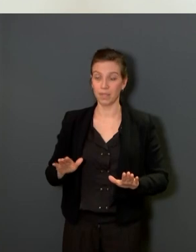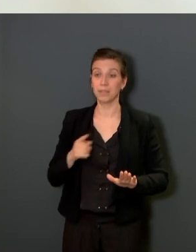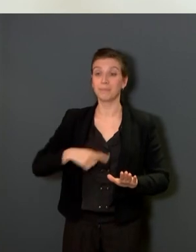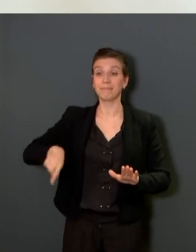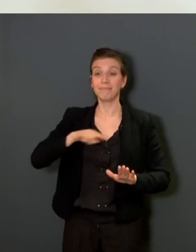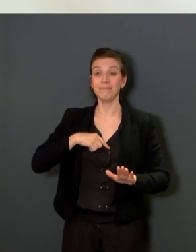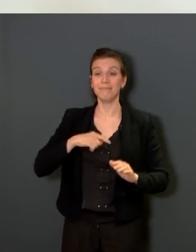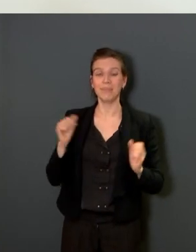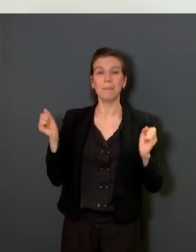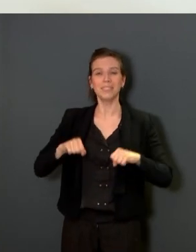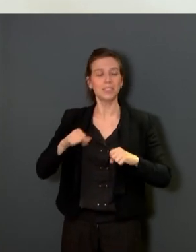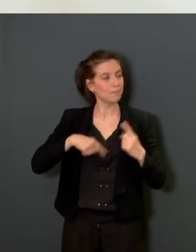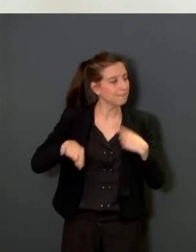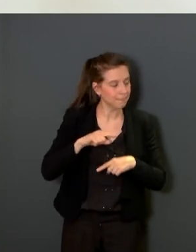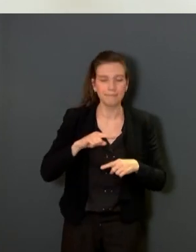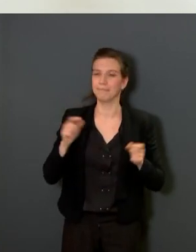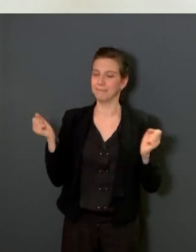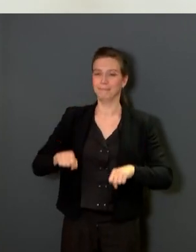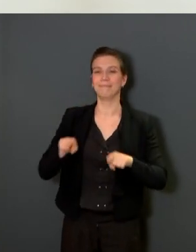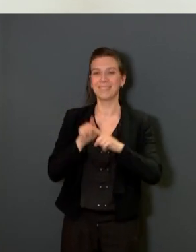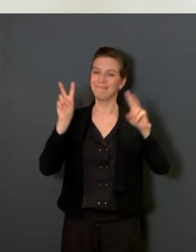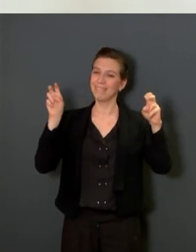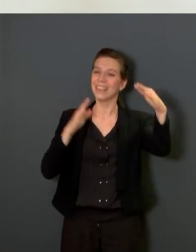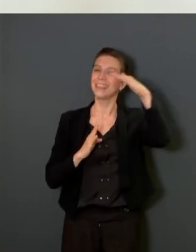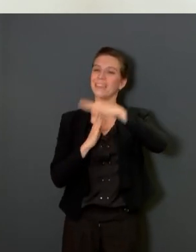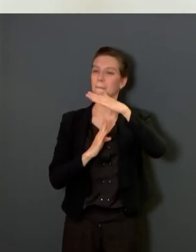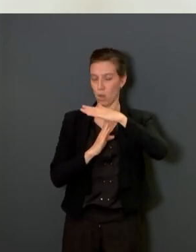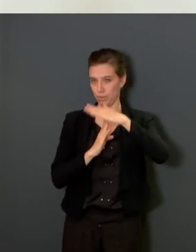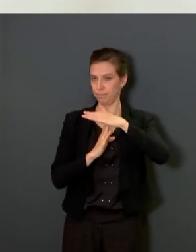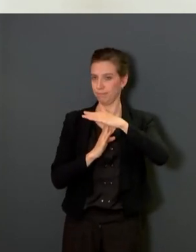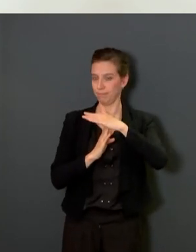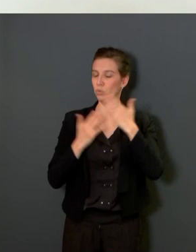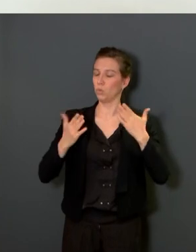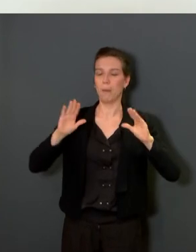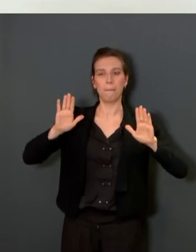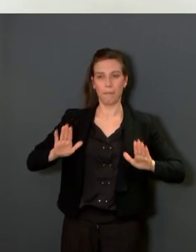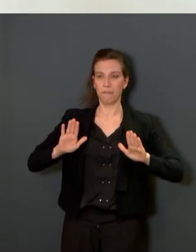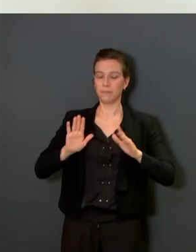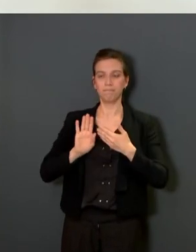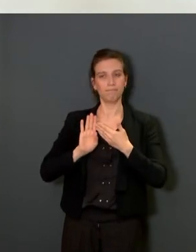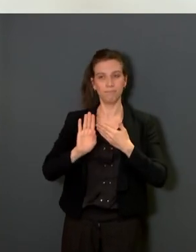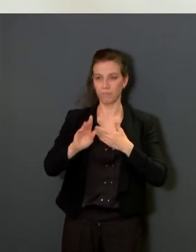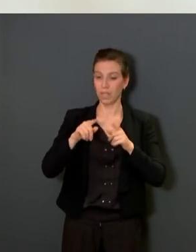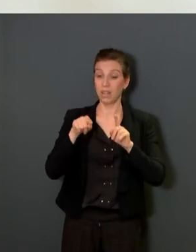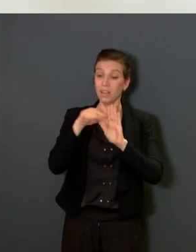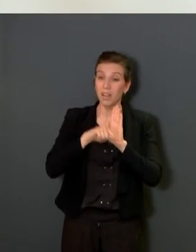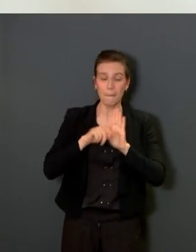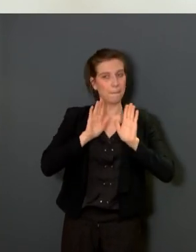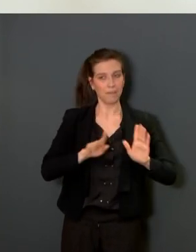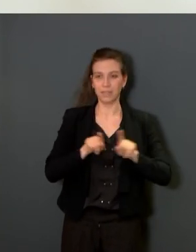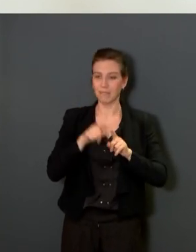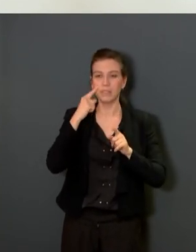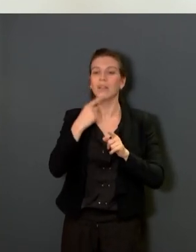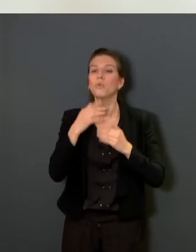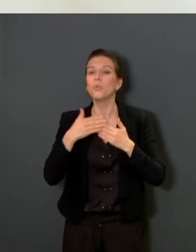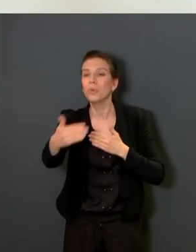van een week in te lassen. Een time-out van een week waar we de vinger aan de pols willen houden.